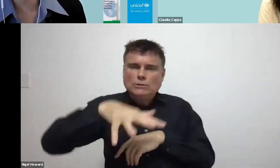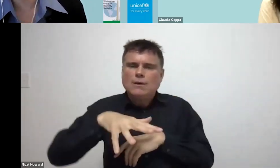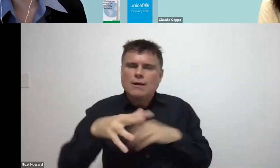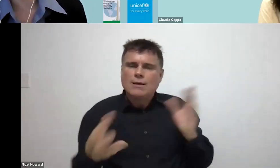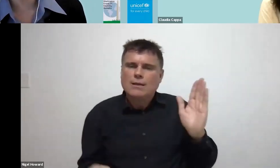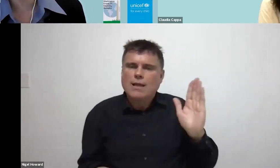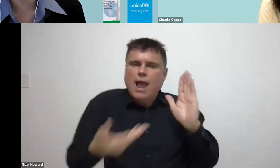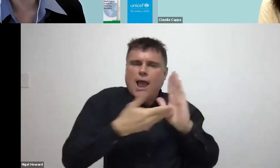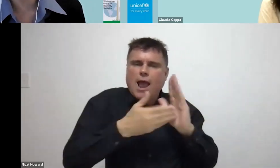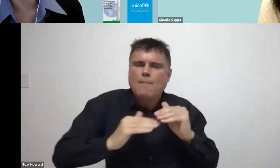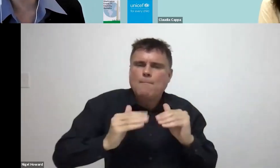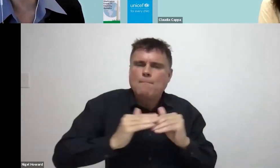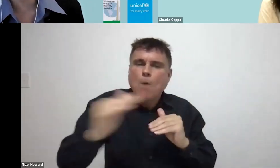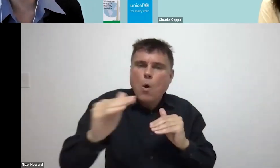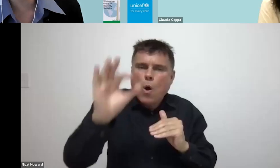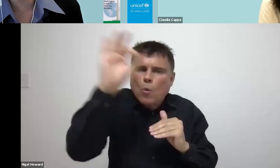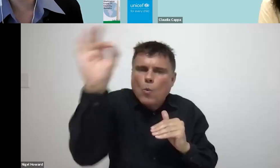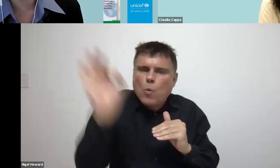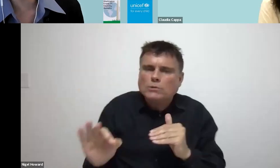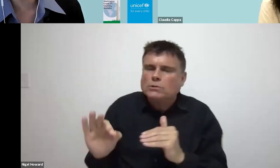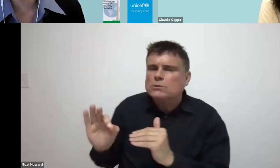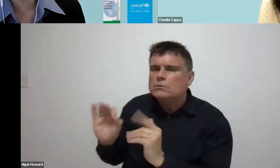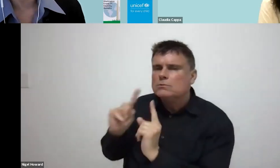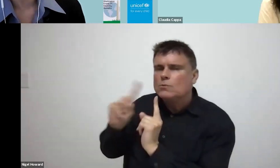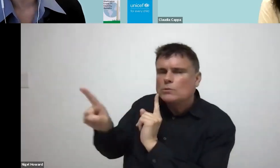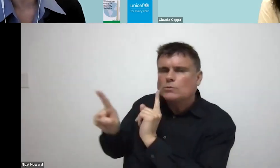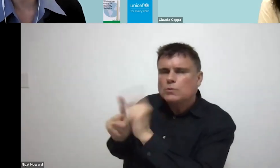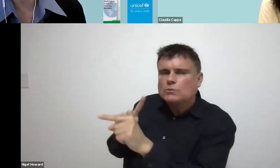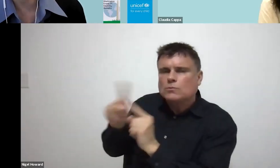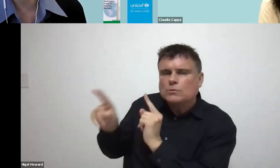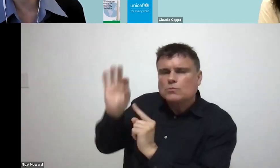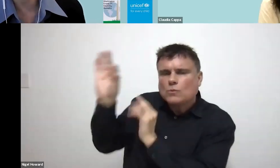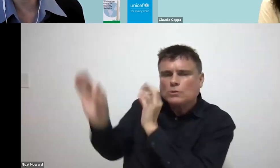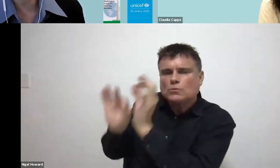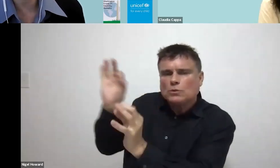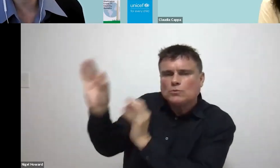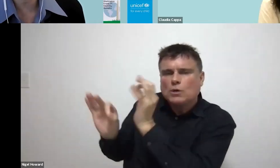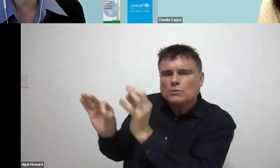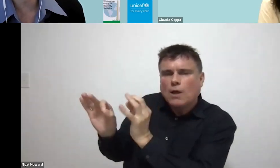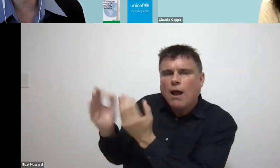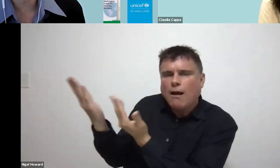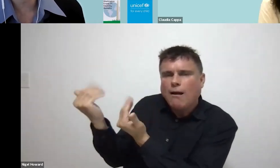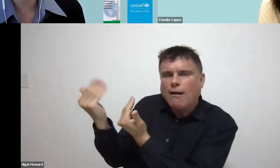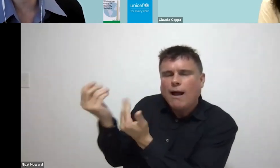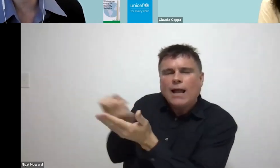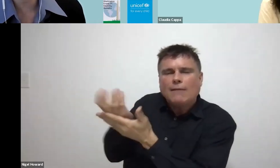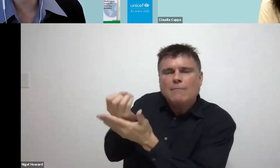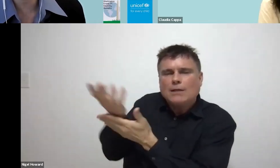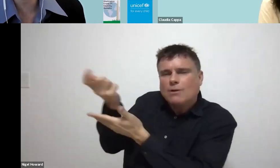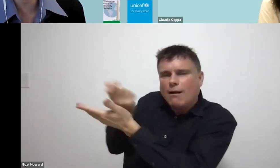qui ont rapport avec l'inclusion de l'enfant à l'école. Est-ce qu'il y a aussi certains aspects